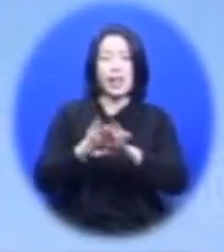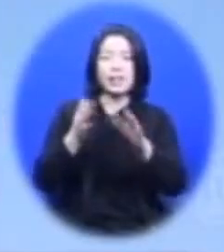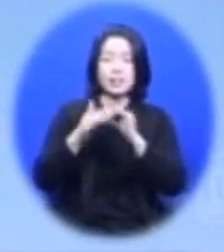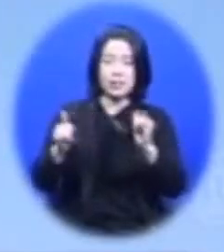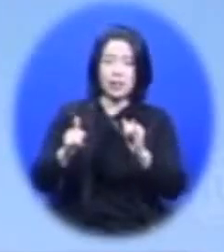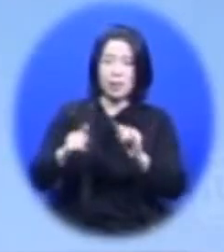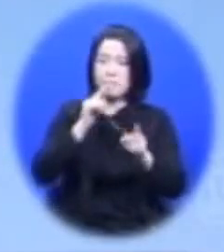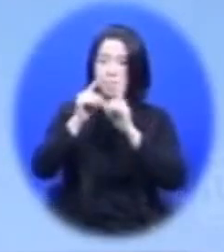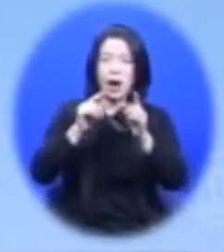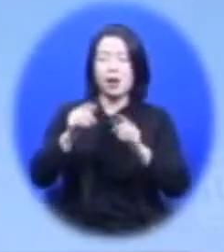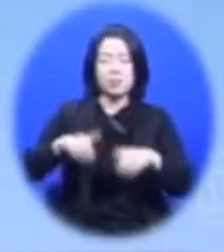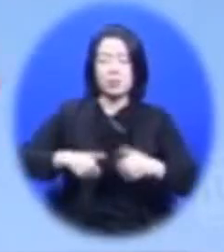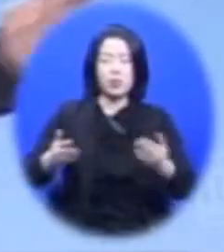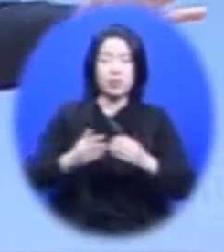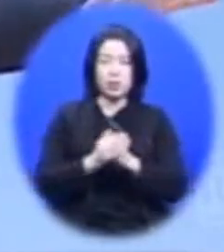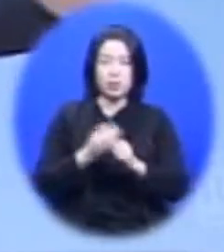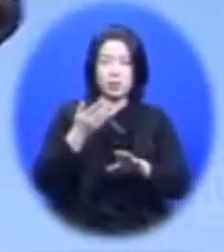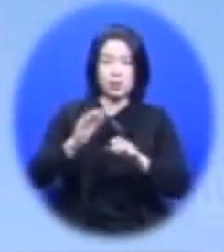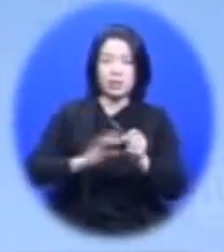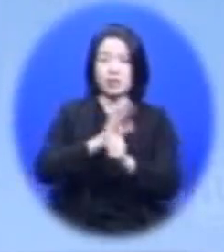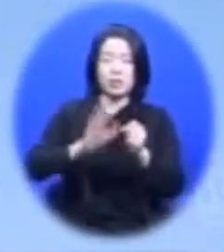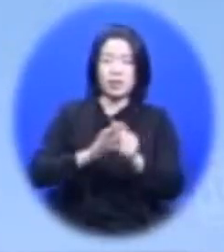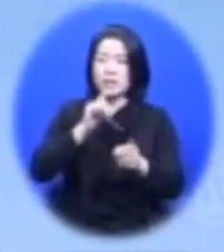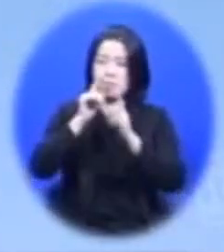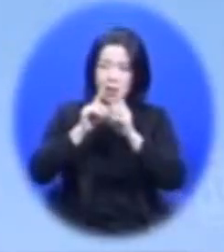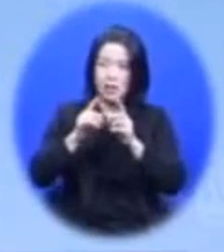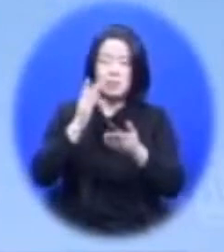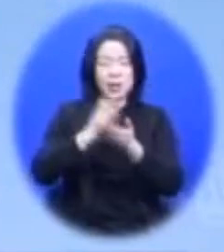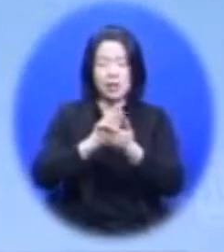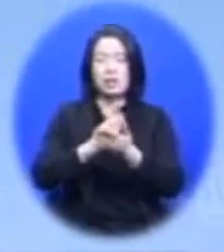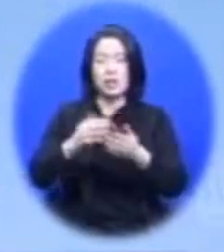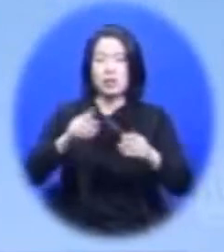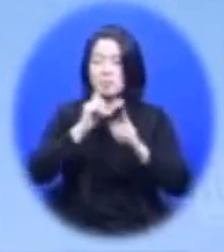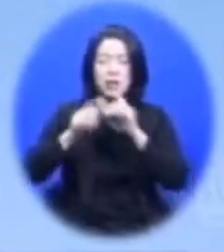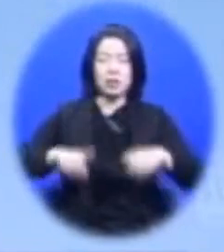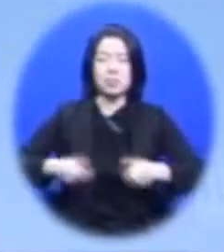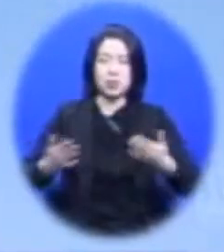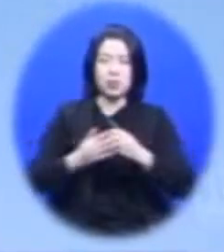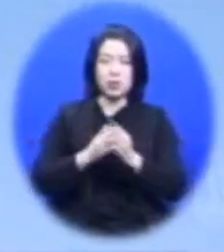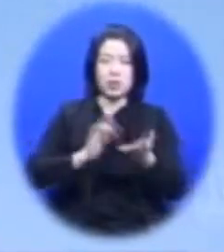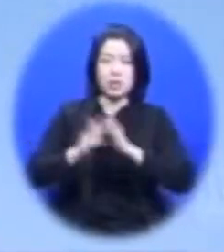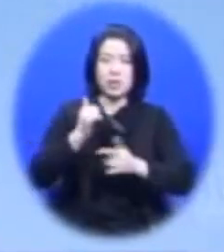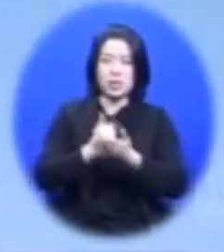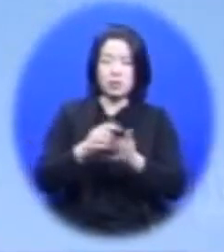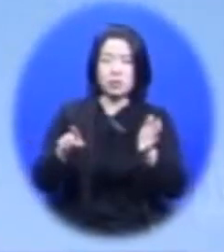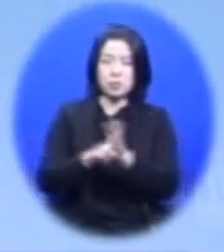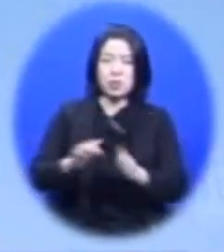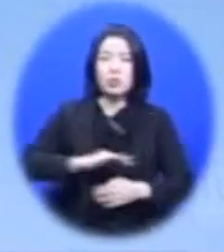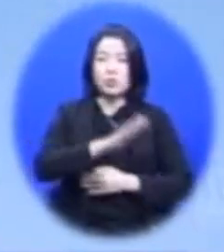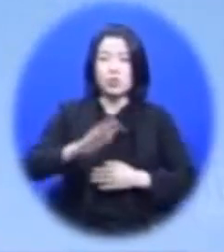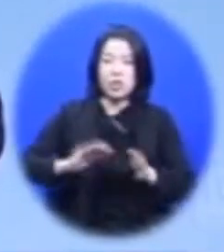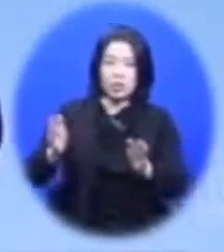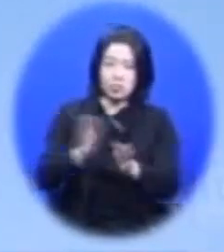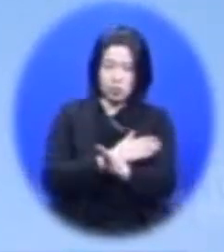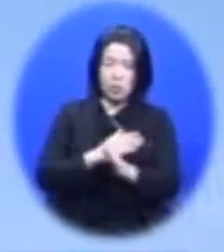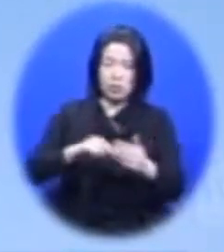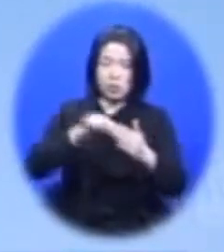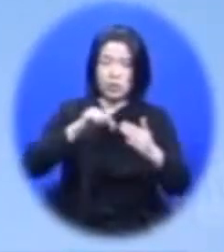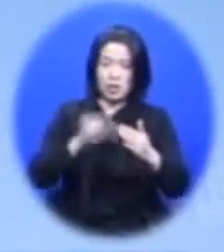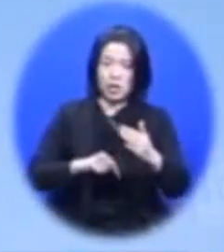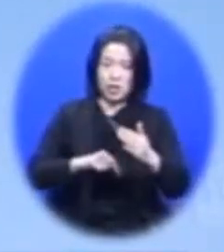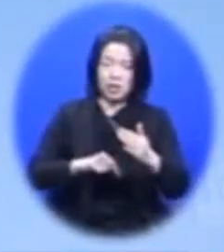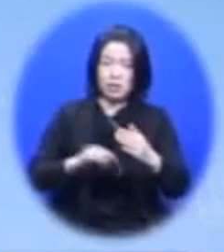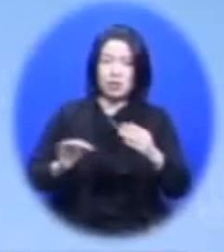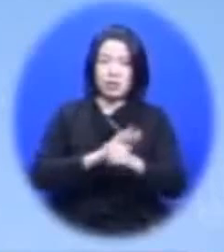말할 것도 없어요. 사랑하자 말자 말할 것도 없다니까요. 예수를 믿는 우리들부터 우리 안에서